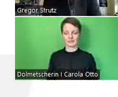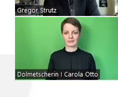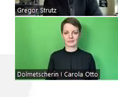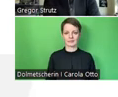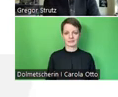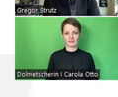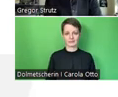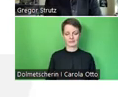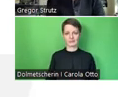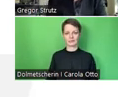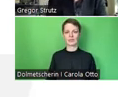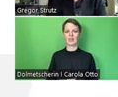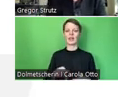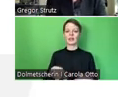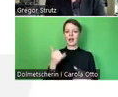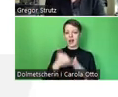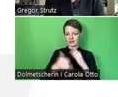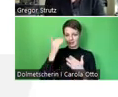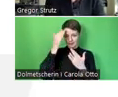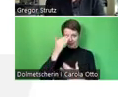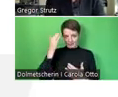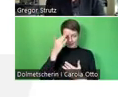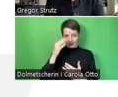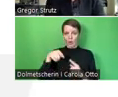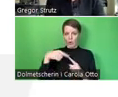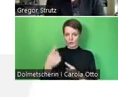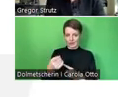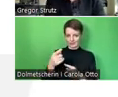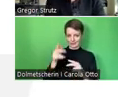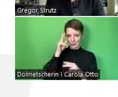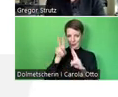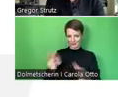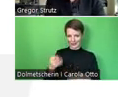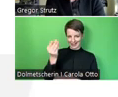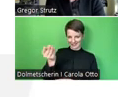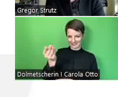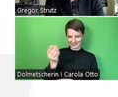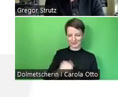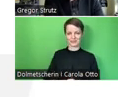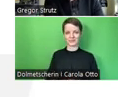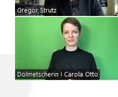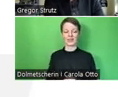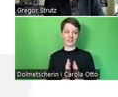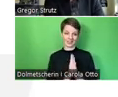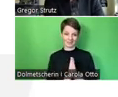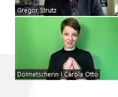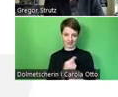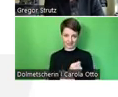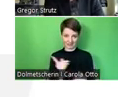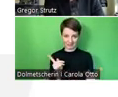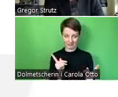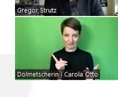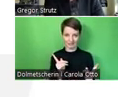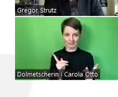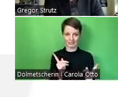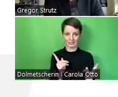also quasi Gottfried die Bühne übergebe, tatsächlich der Wunsch an Sie oder die Bitte an Sie, treten